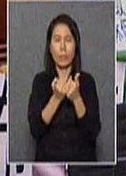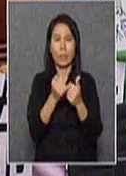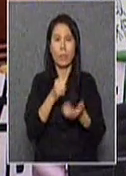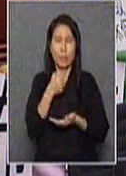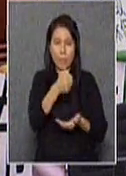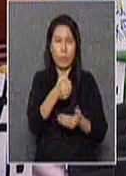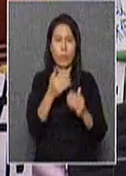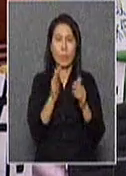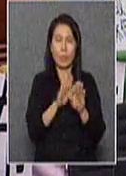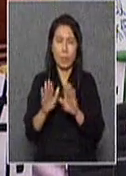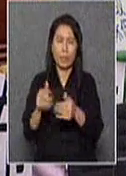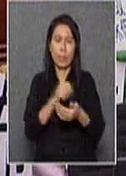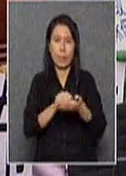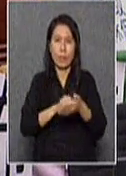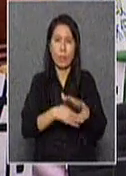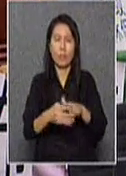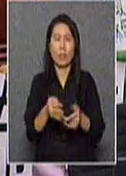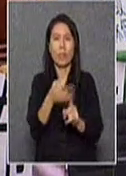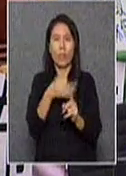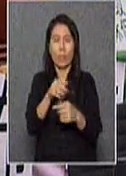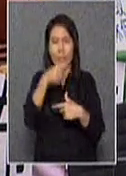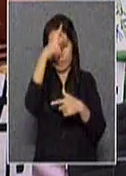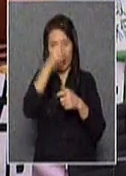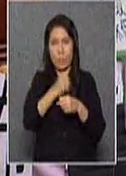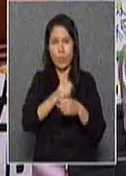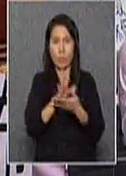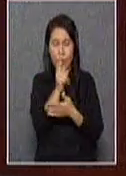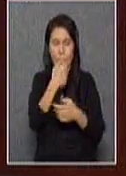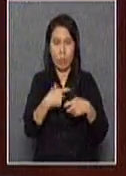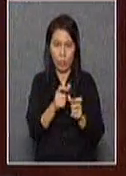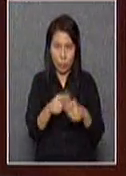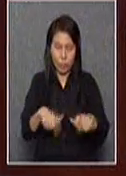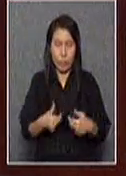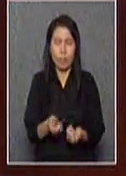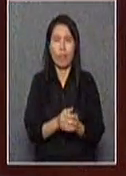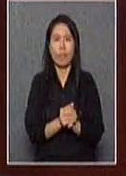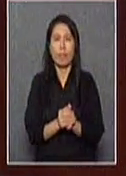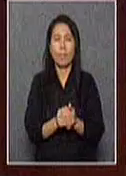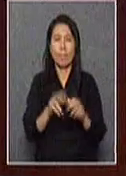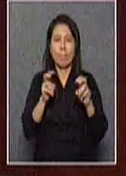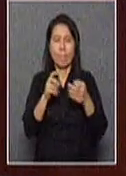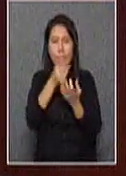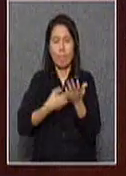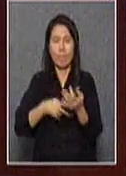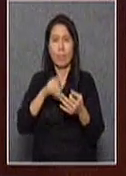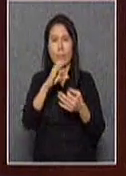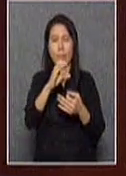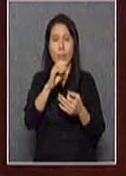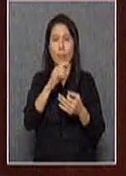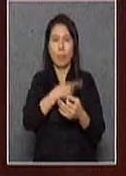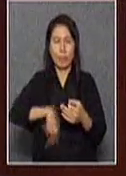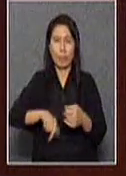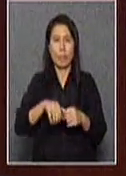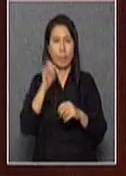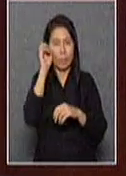務員合約僱員薪酬的全年預算開支。 現在各位提出的待決議題是陳志全議員動